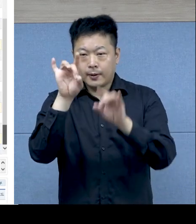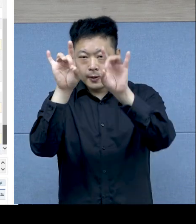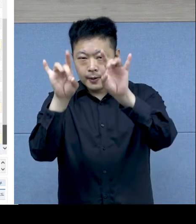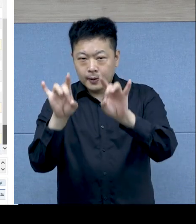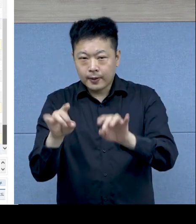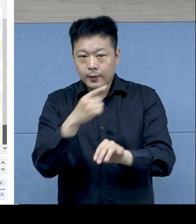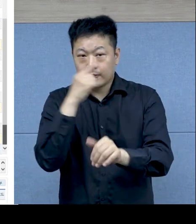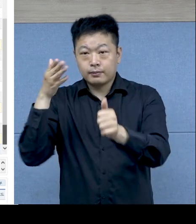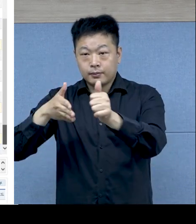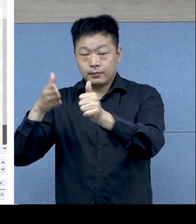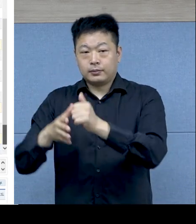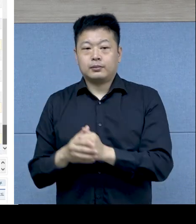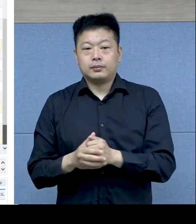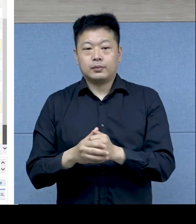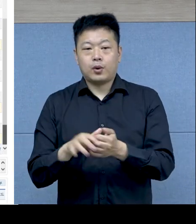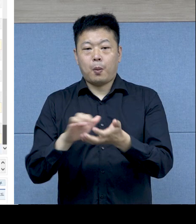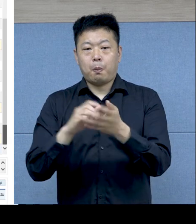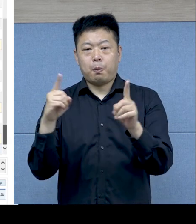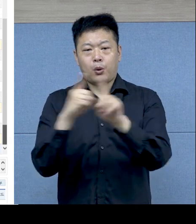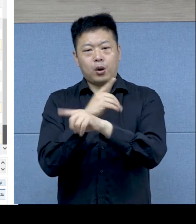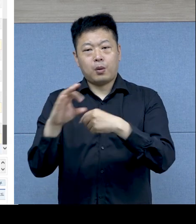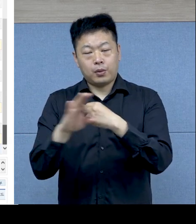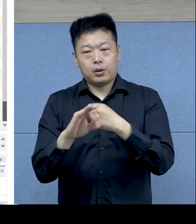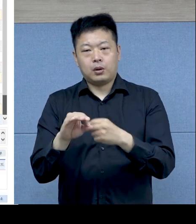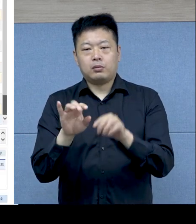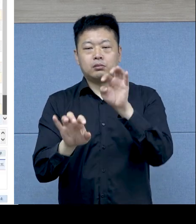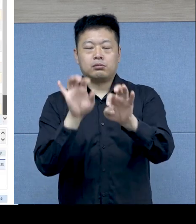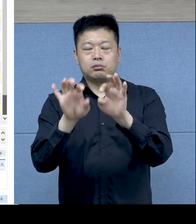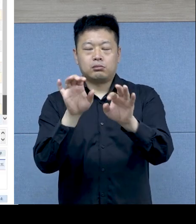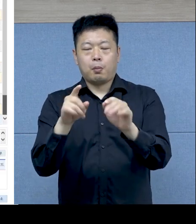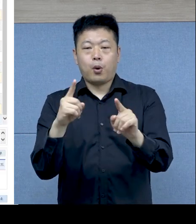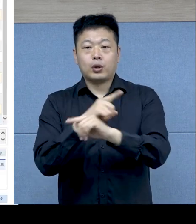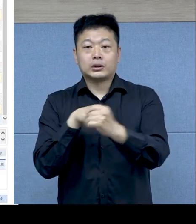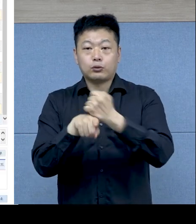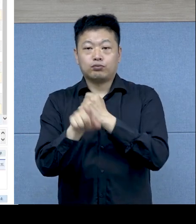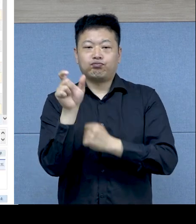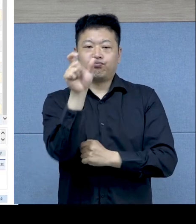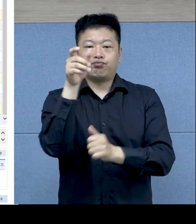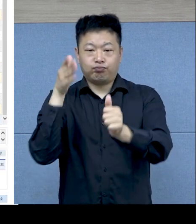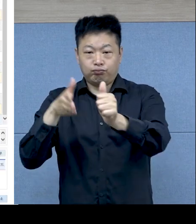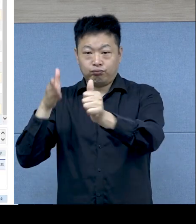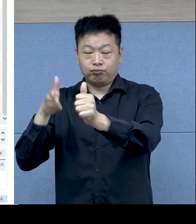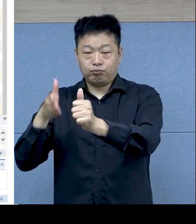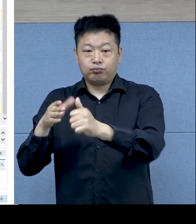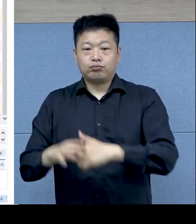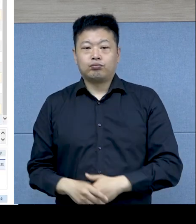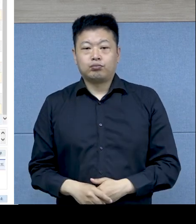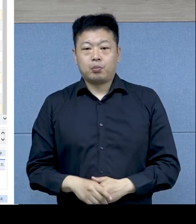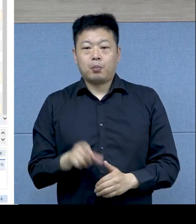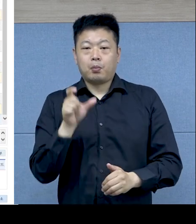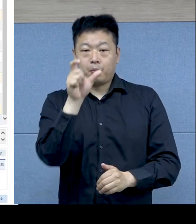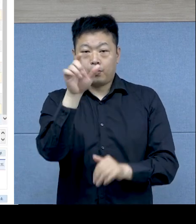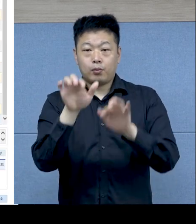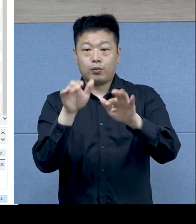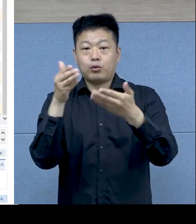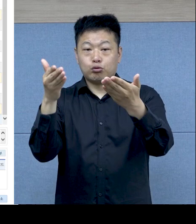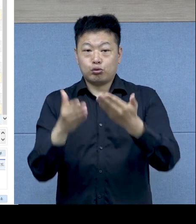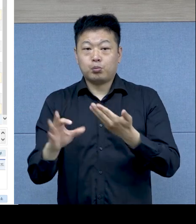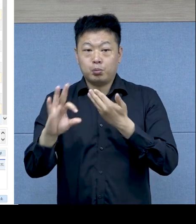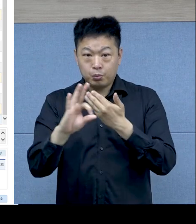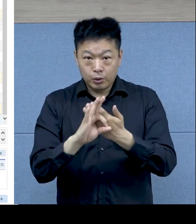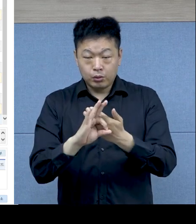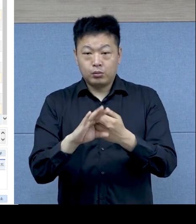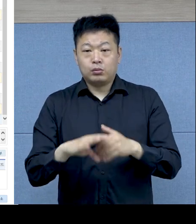계산을 잘못하신 거기 때문에 꼭 확인해 주시고요. 그다음 여기 안에 변경 사유를 적어주시면 됩니다.